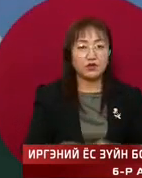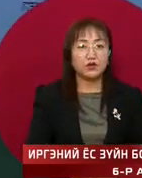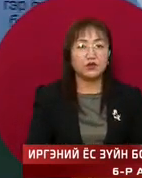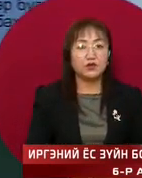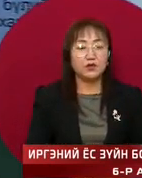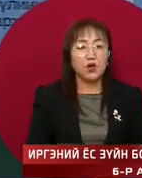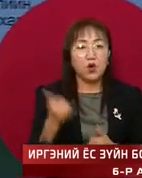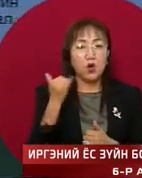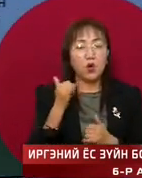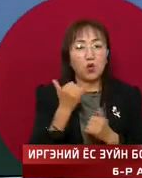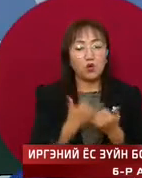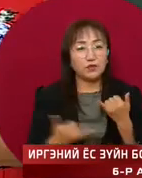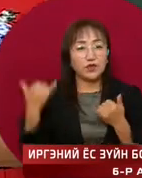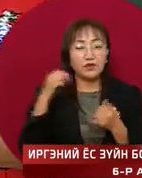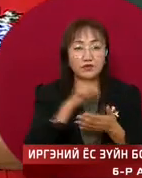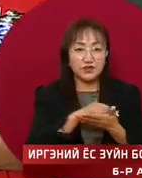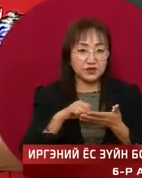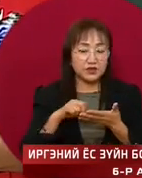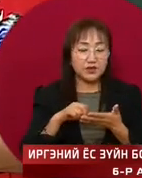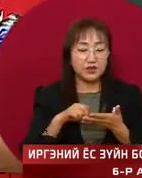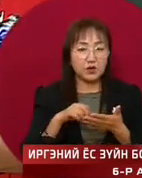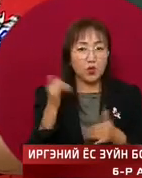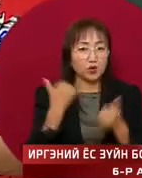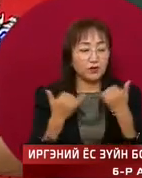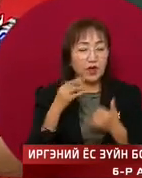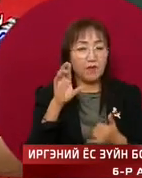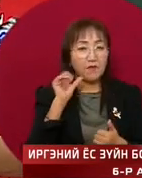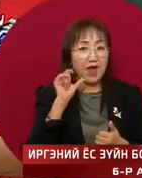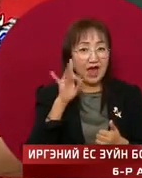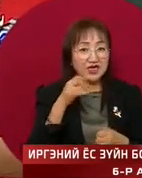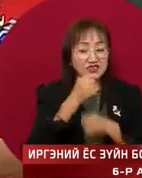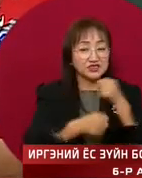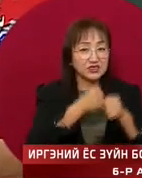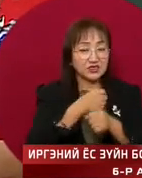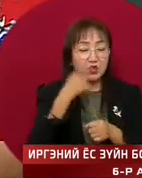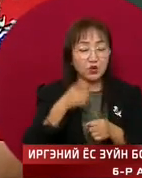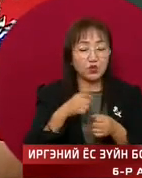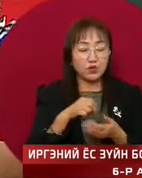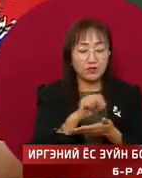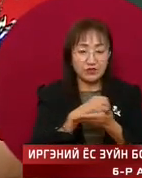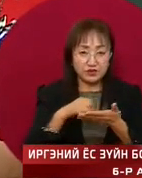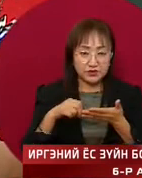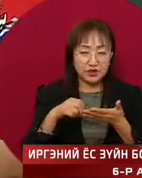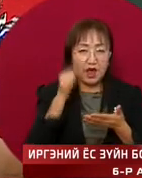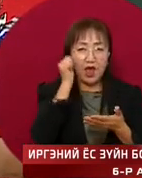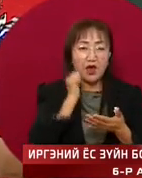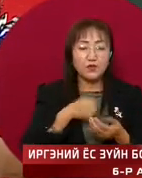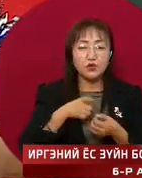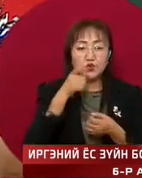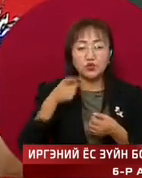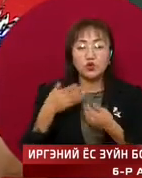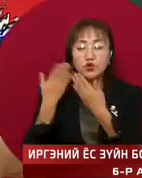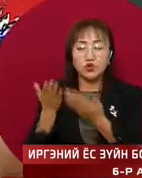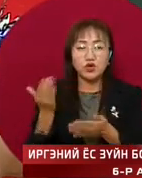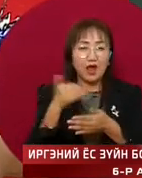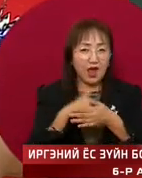тухайн угийн бар жилтэй хүн хөтөлдөг, хамгийн нэр хүндтэй ахмад хүмүүс нь хадгалдаг, мөн ураг удмаараа үе цуглаж